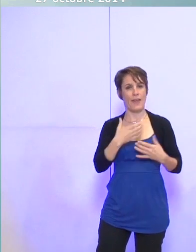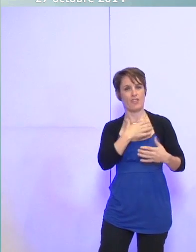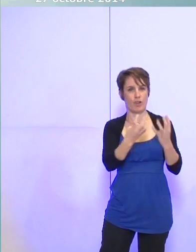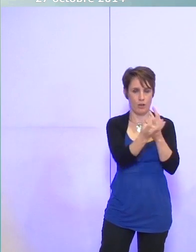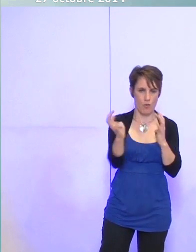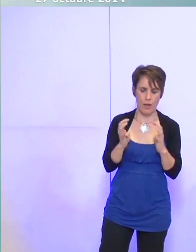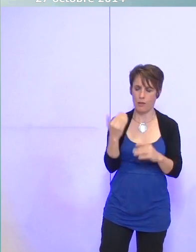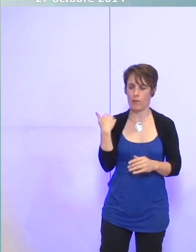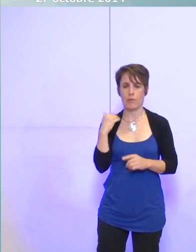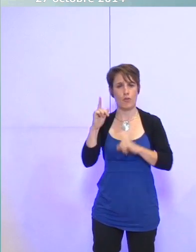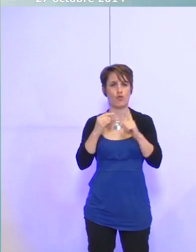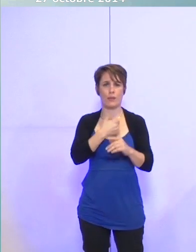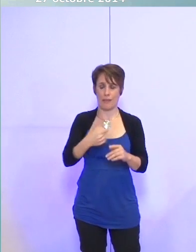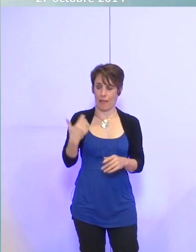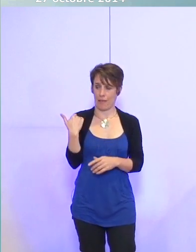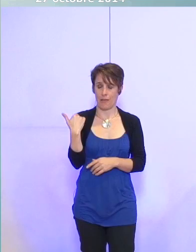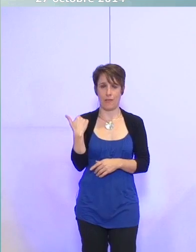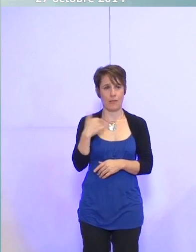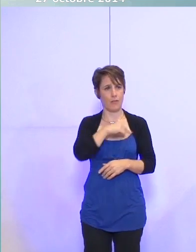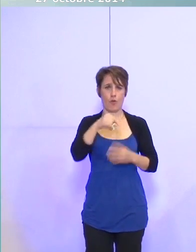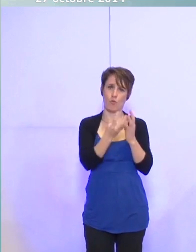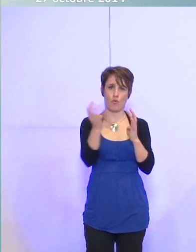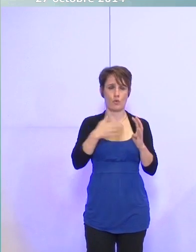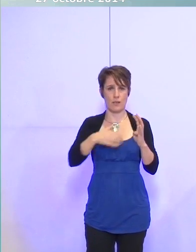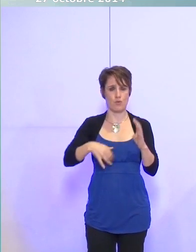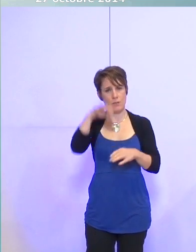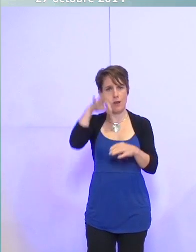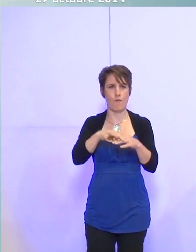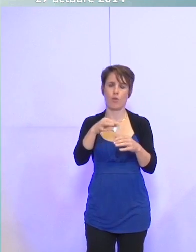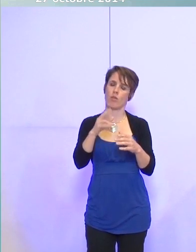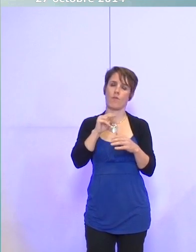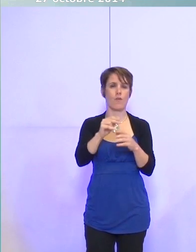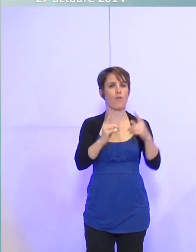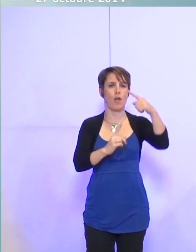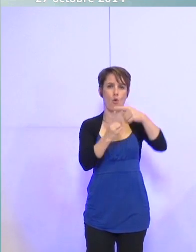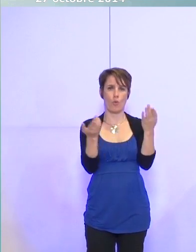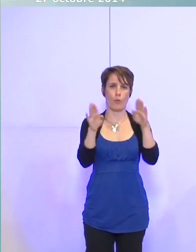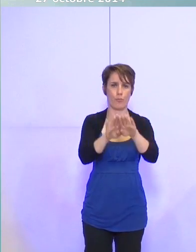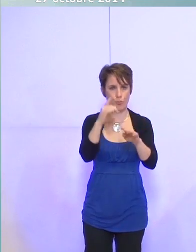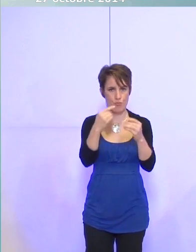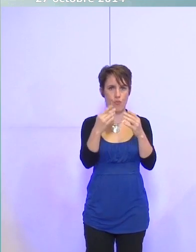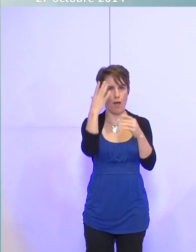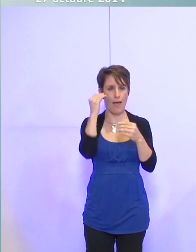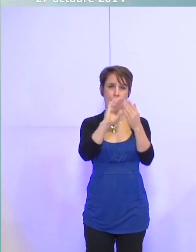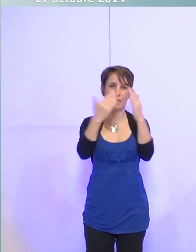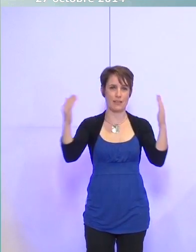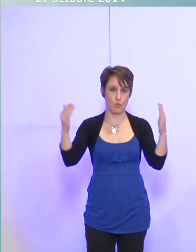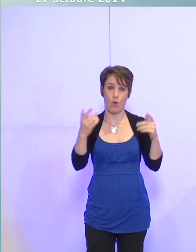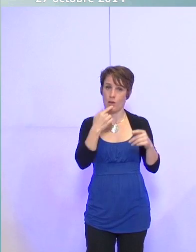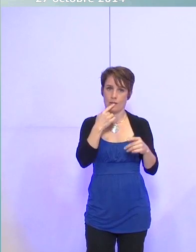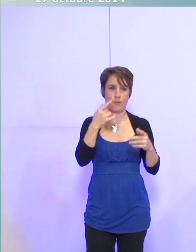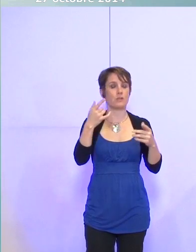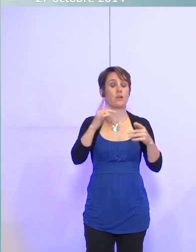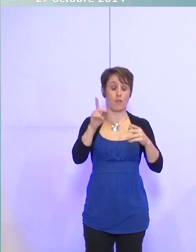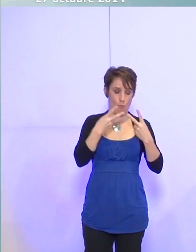municipal a voté une délibération de principe anticipant la clôture des comptes d'Alpexpo. Celle-ci annonçait une modification des flux financiers entre